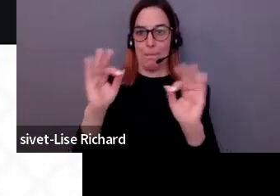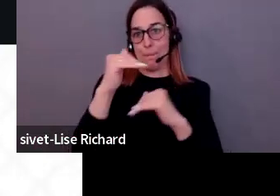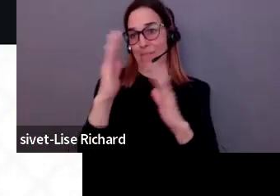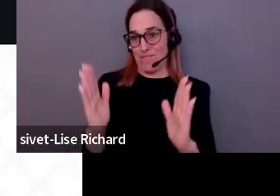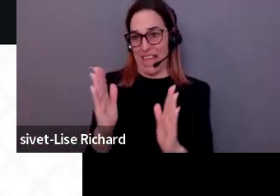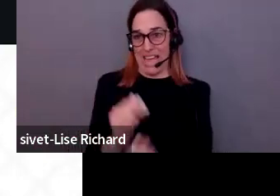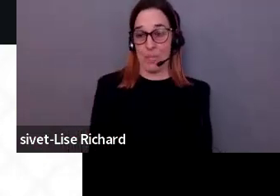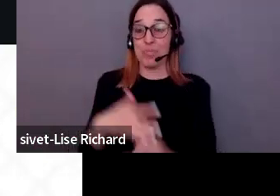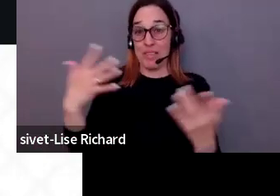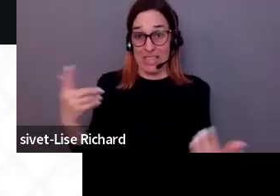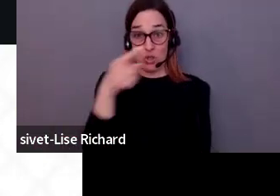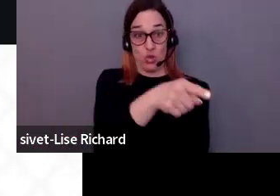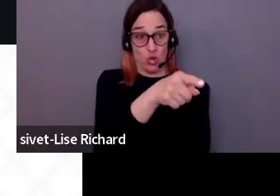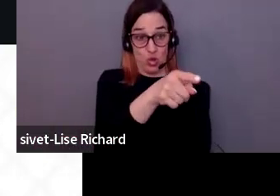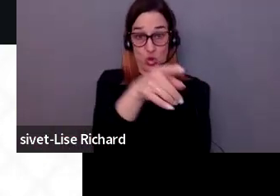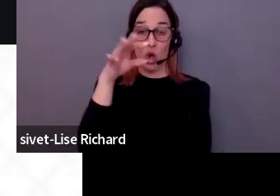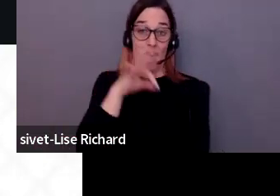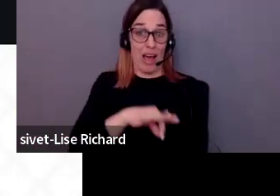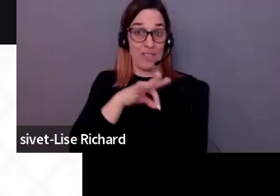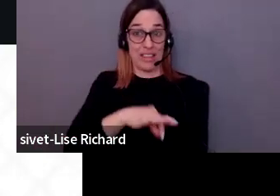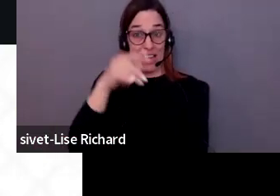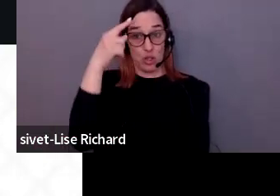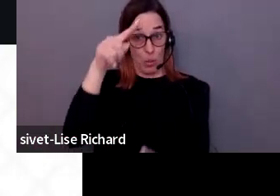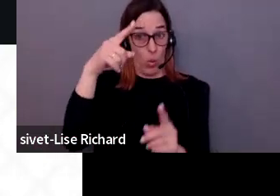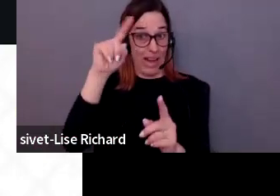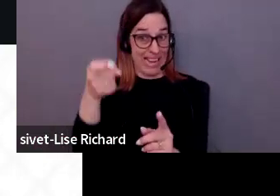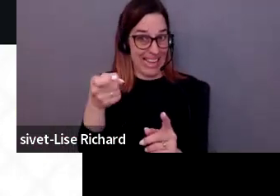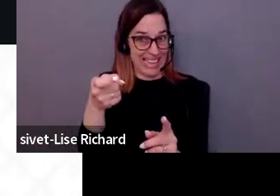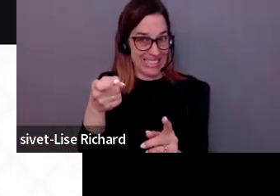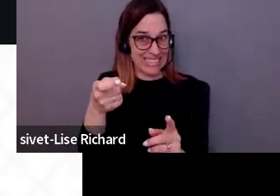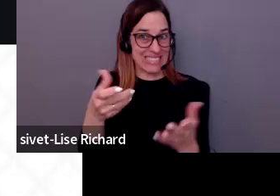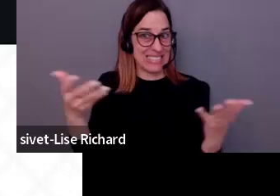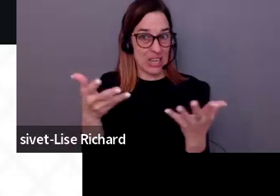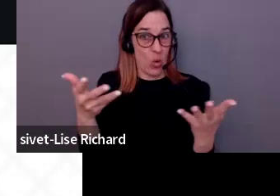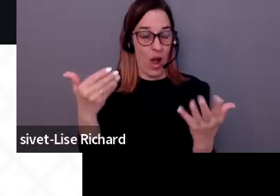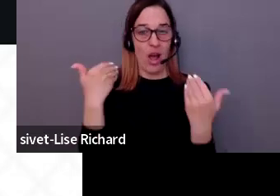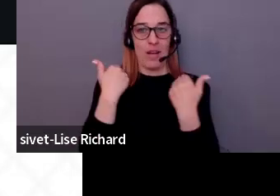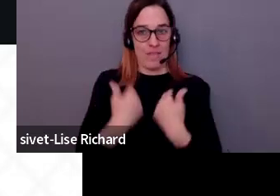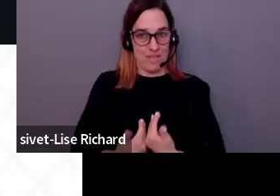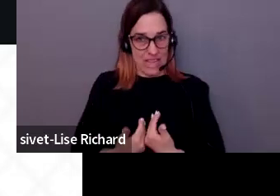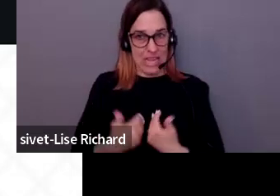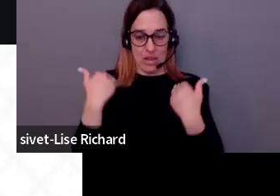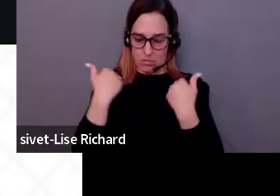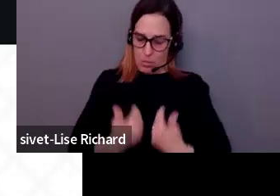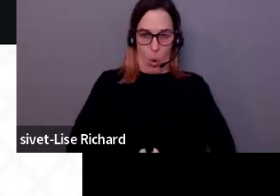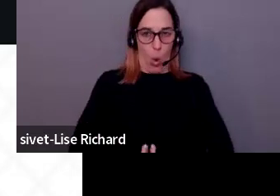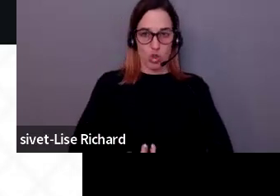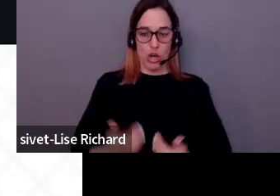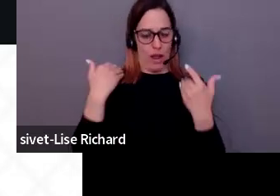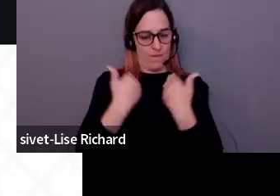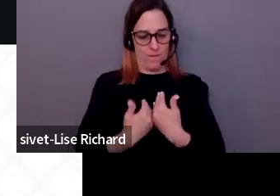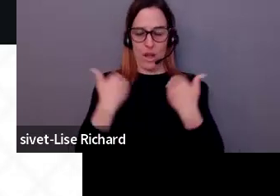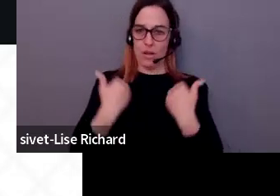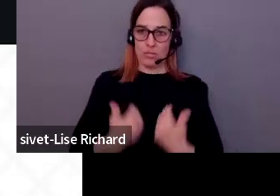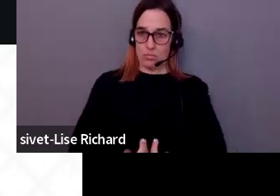Donc, ce qui avantage nos X, des décolletés en V, des V plongeants. Encore une fois,